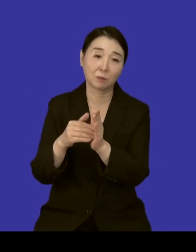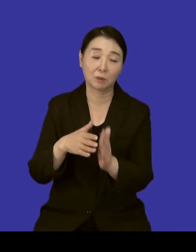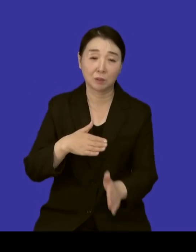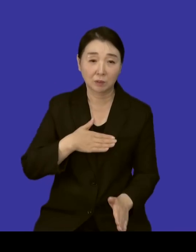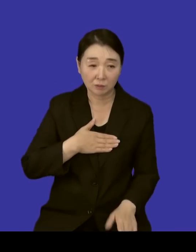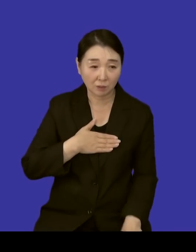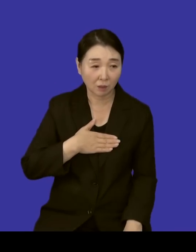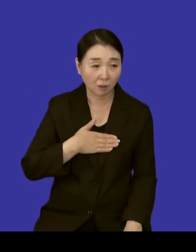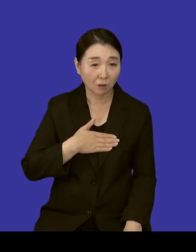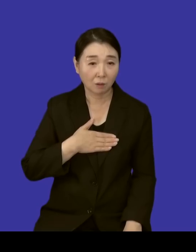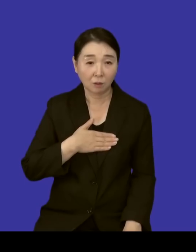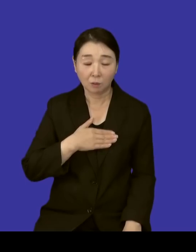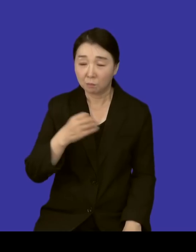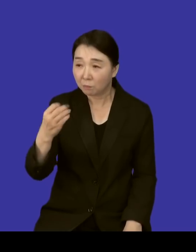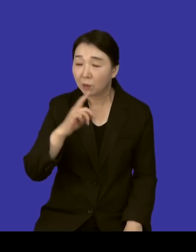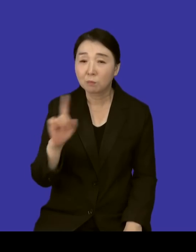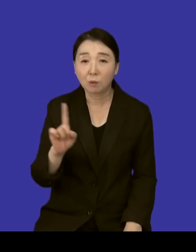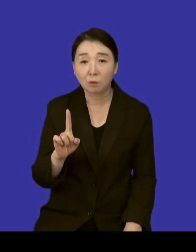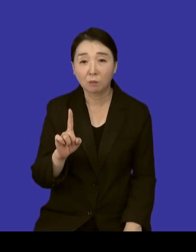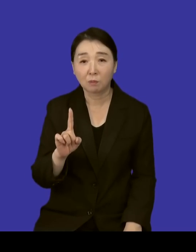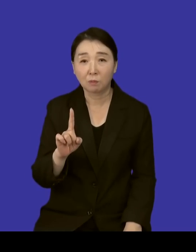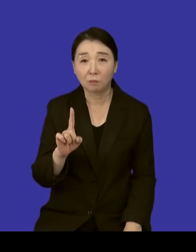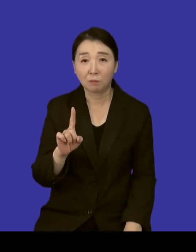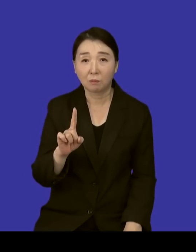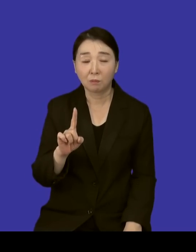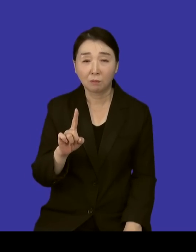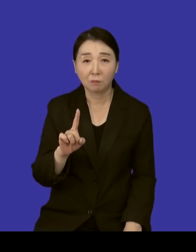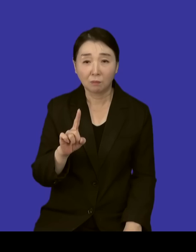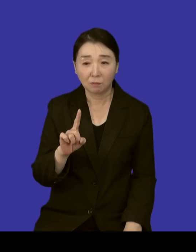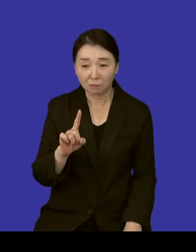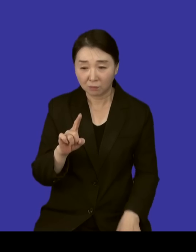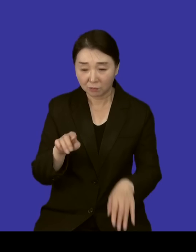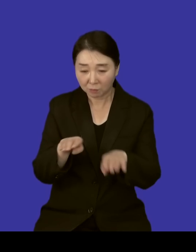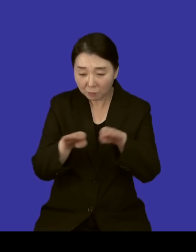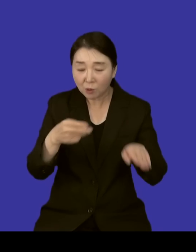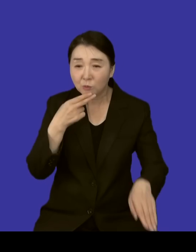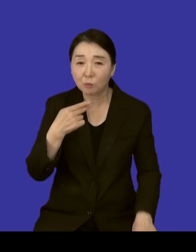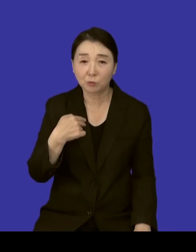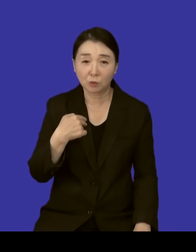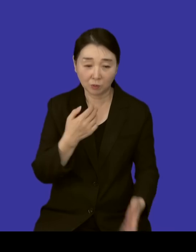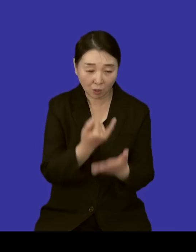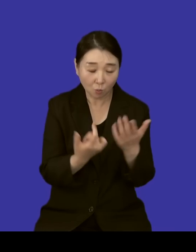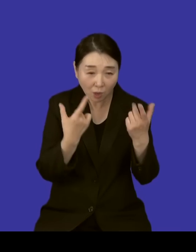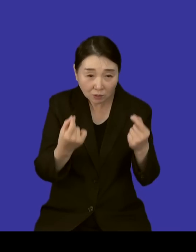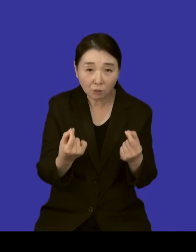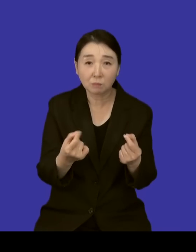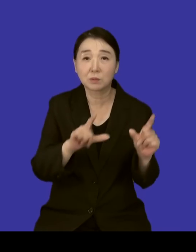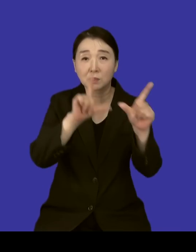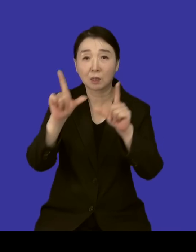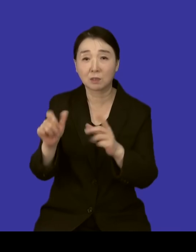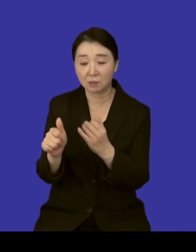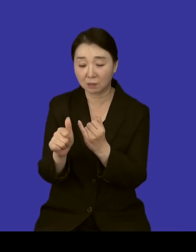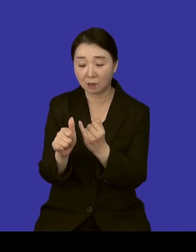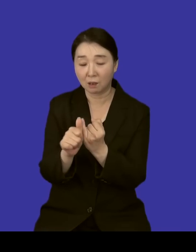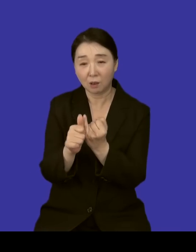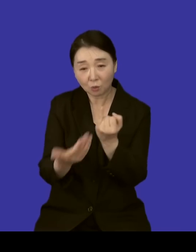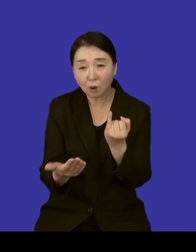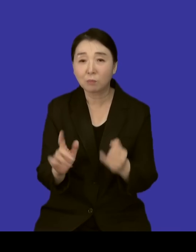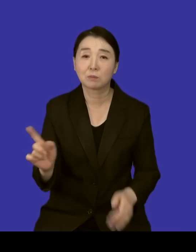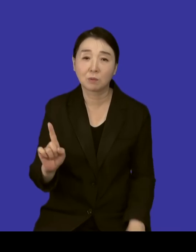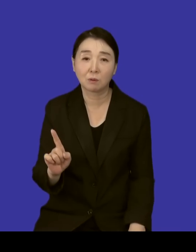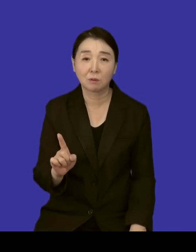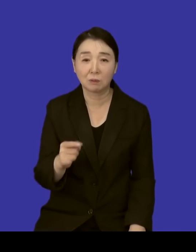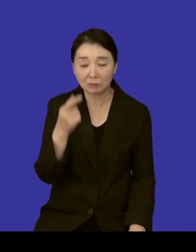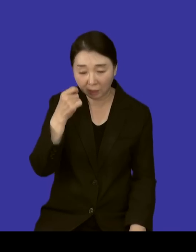도대체 뭐라고 말씀하냐? 예. 너무 불공평하지 않냐고. 네네. 내가 고아처럼 살았는데 이제 과부까지 되게 하시냐고. 네.